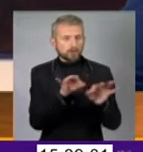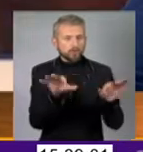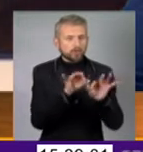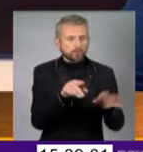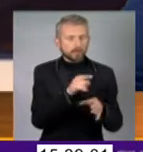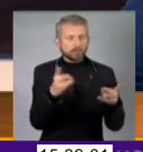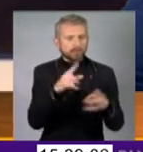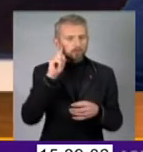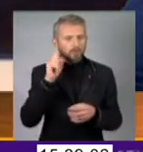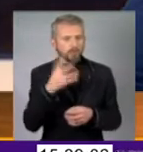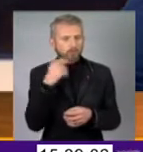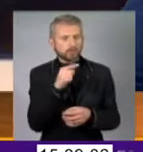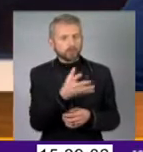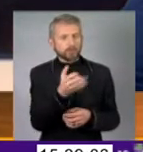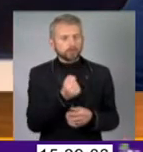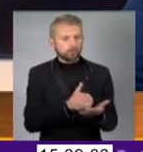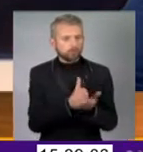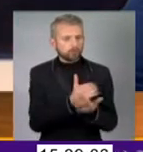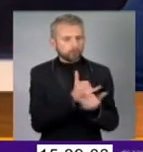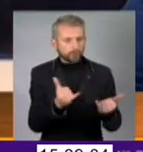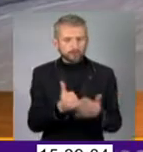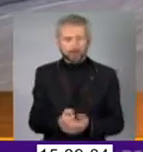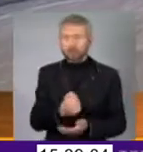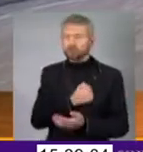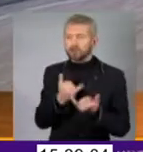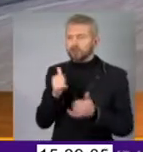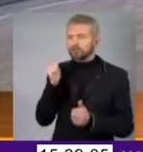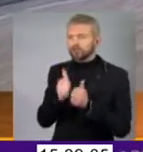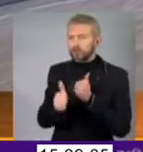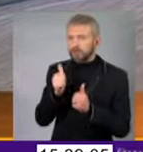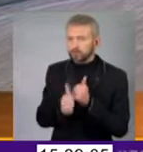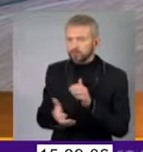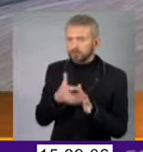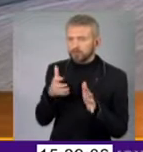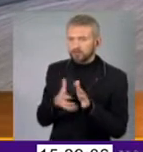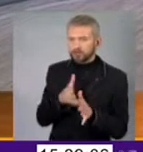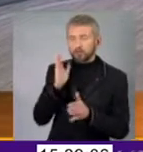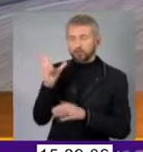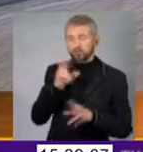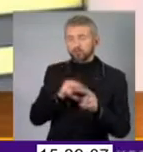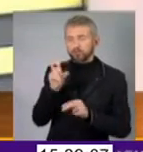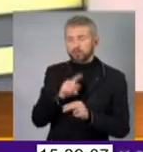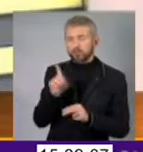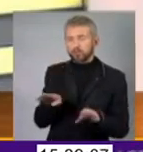потрібно знати, коли вони отримують послугу. Так, на жаль, зараз досить часто його дійсно не вистачає, однак будемо сподіватися, що подібні ресурси, от як ви